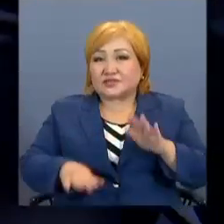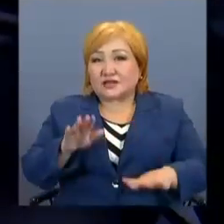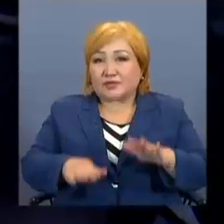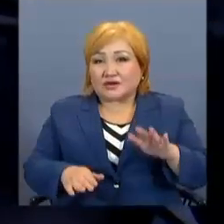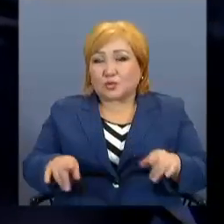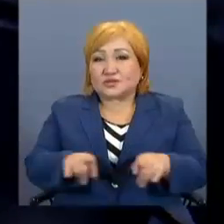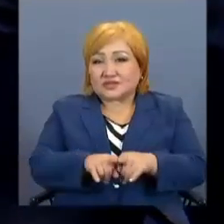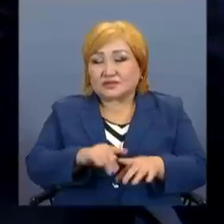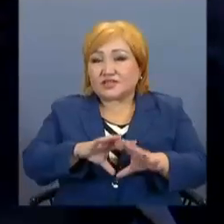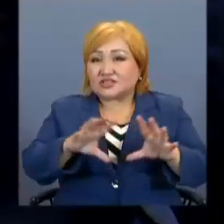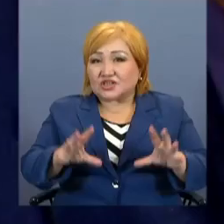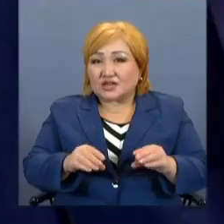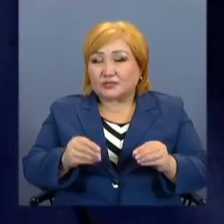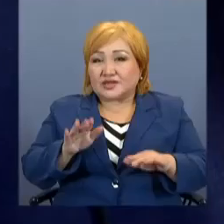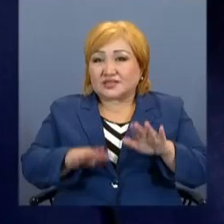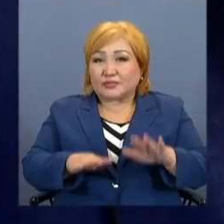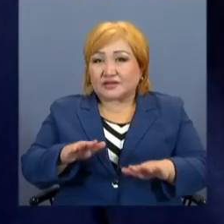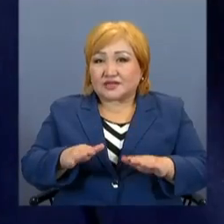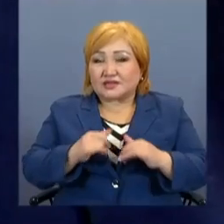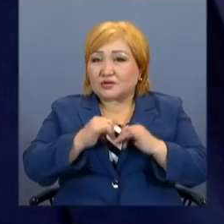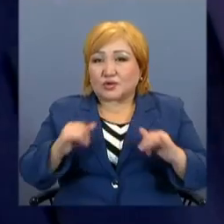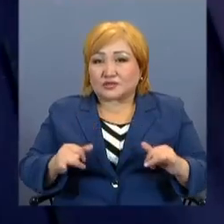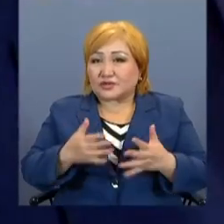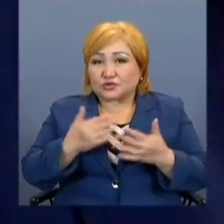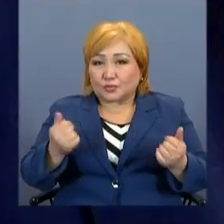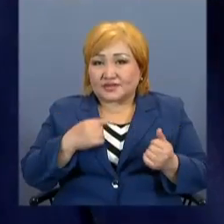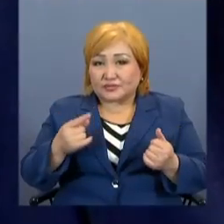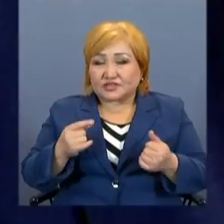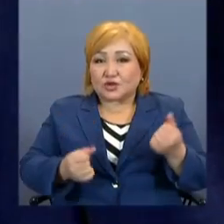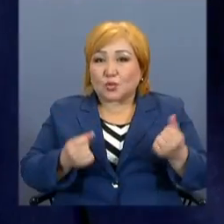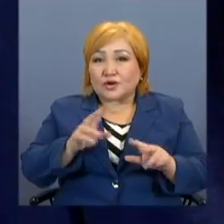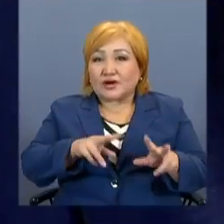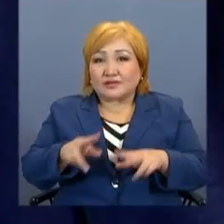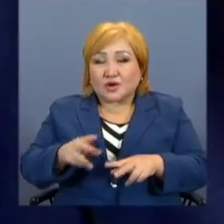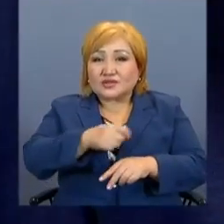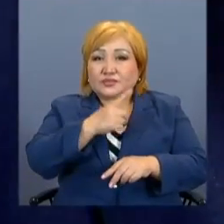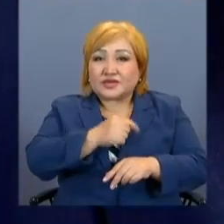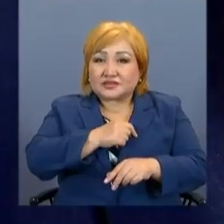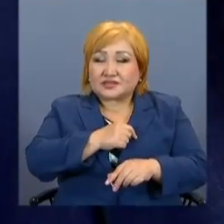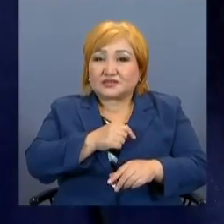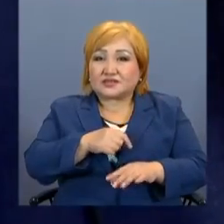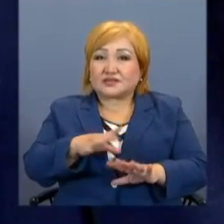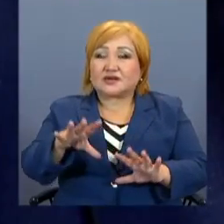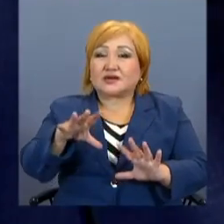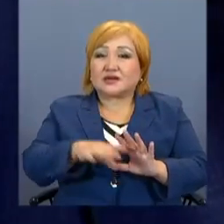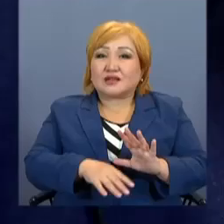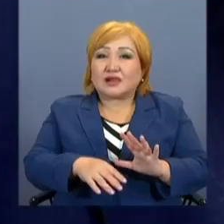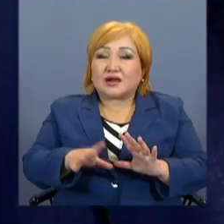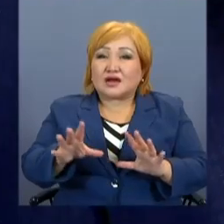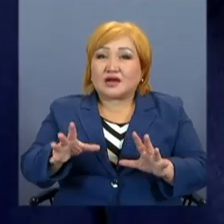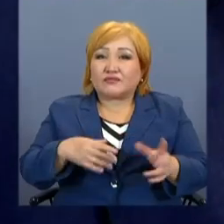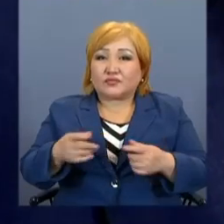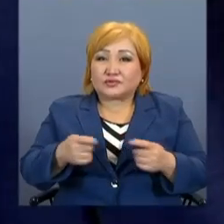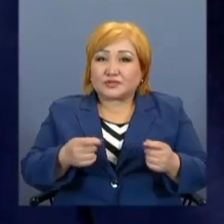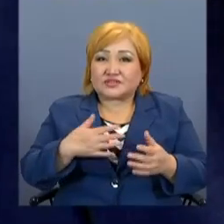асқан жоқтым дейді. Бізде көлік бақылау инспекциясының құзыретінде жалпы салмақтан басқа білікке